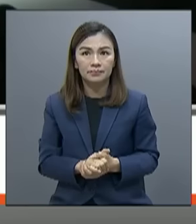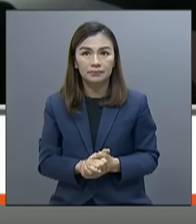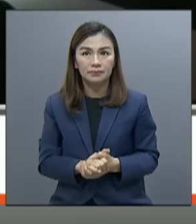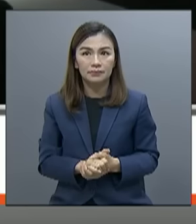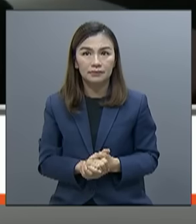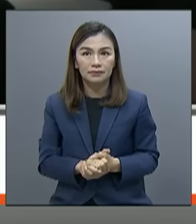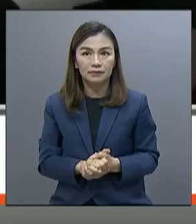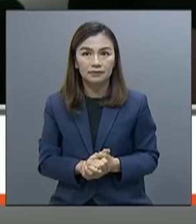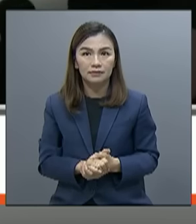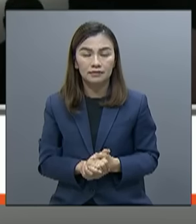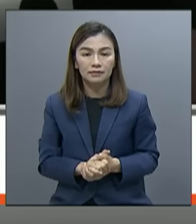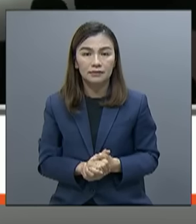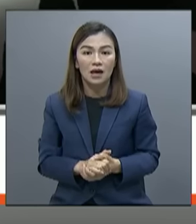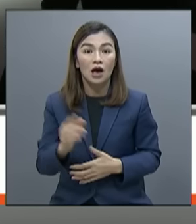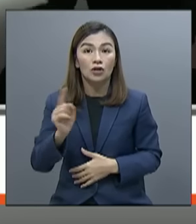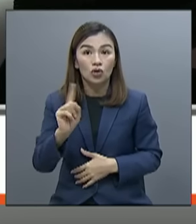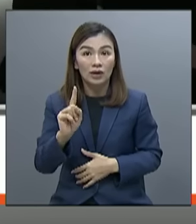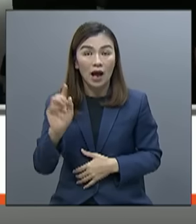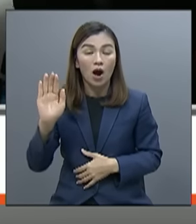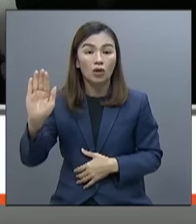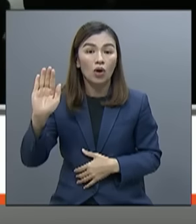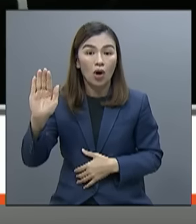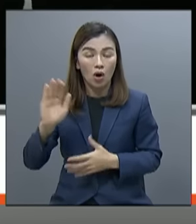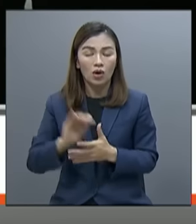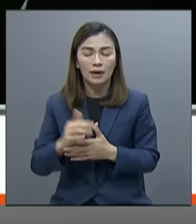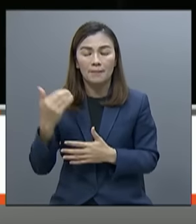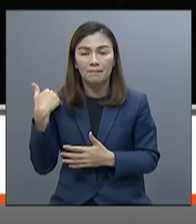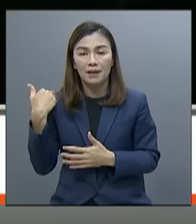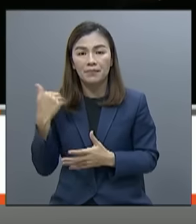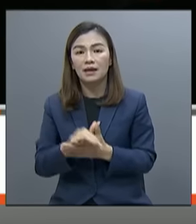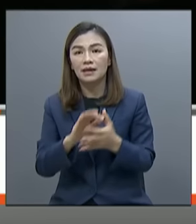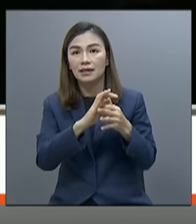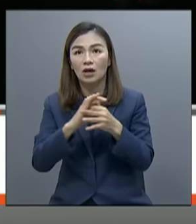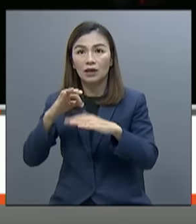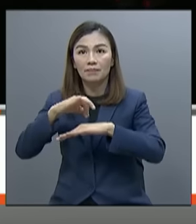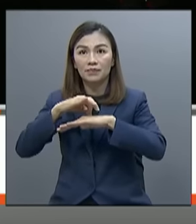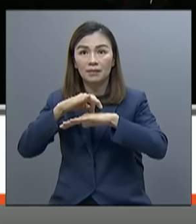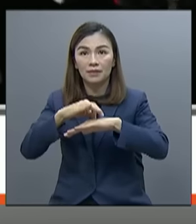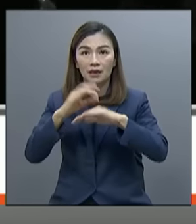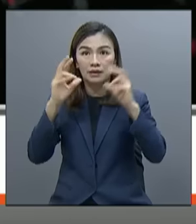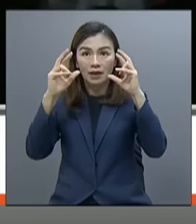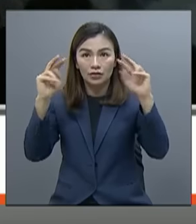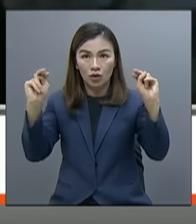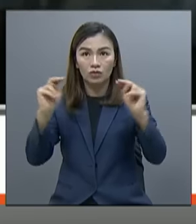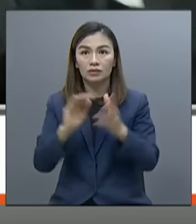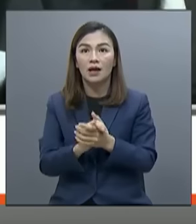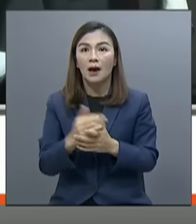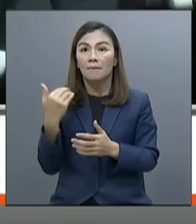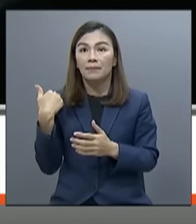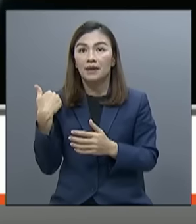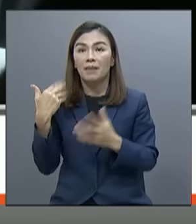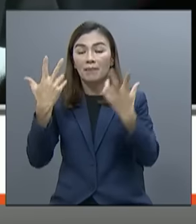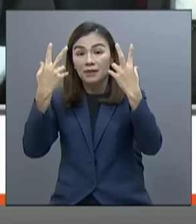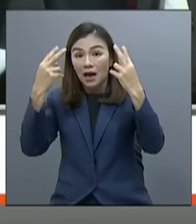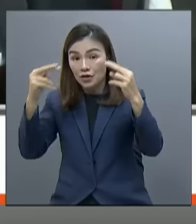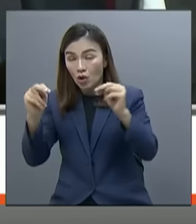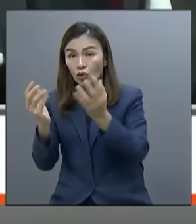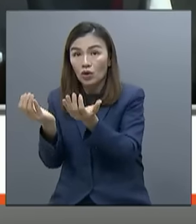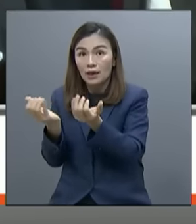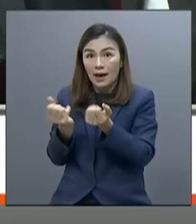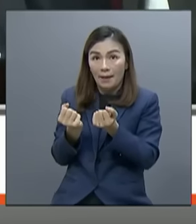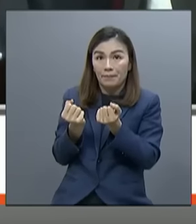าทีเดียวที่คุณแพทองธารก้าวขึ้นมาสู่ตำแหน่งนายกรัฐมนตรีตอบรับที่จะขึ้นเป็นนายกรัฐมนตรีค